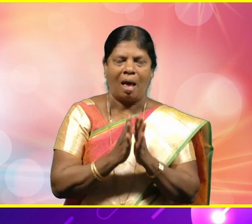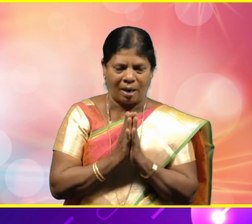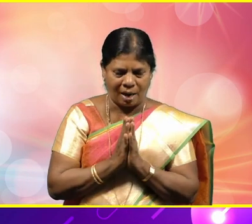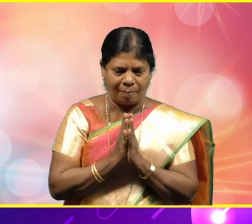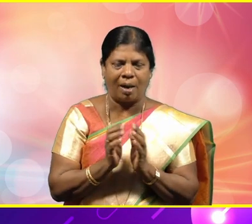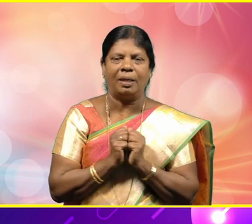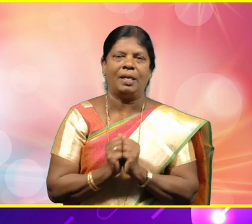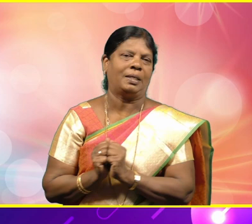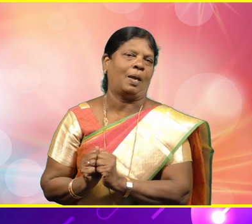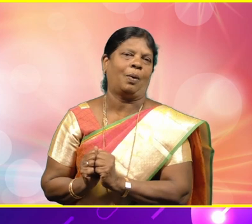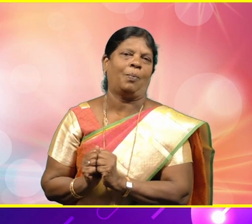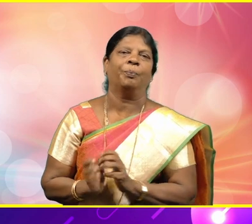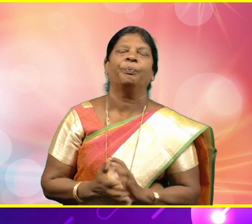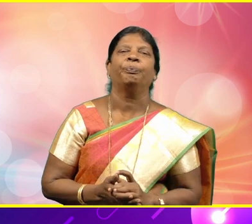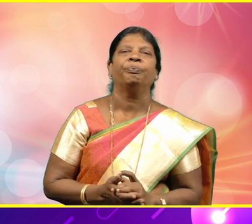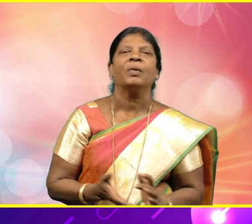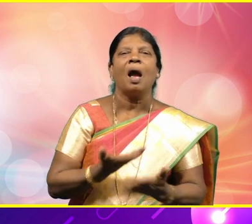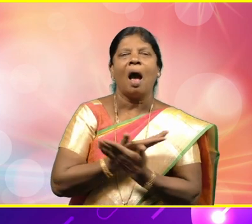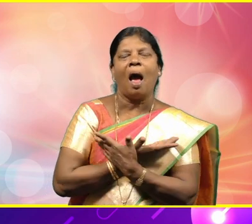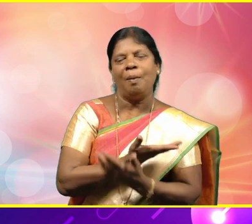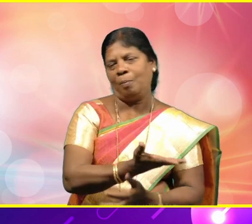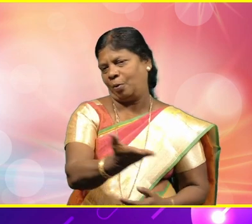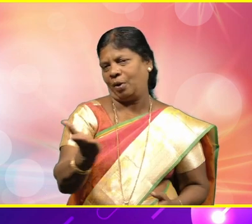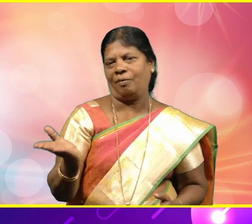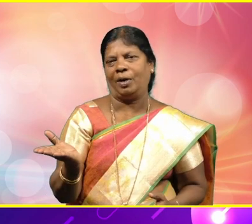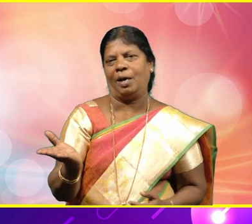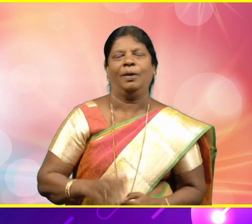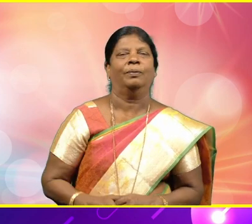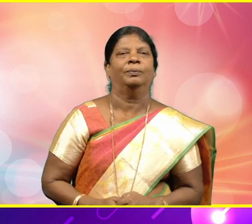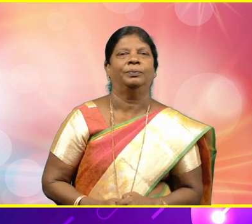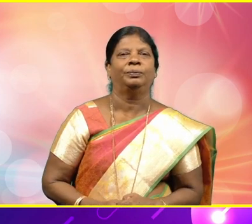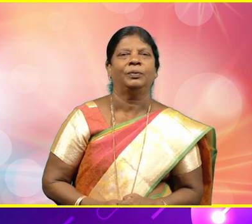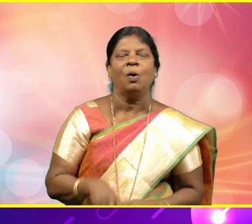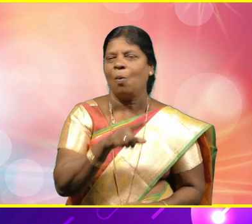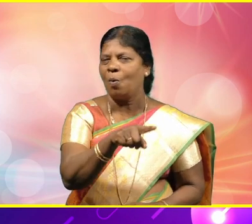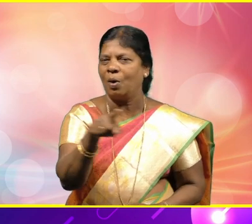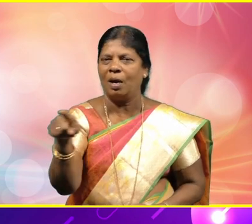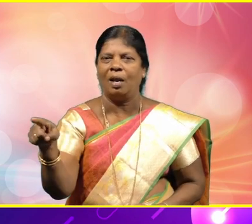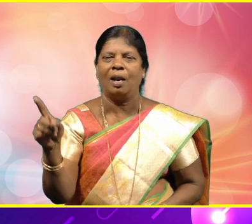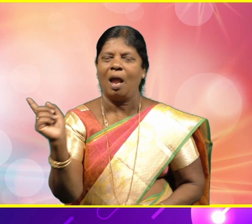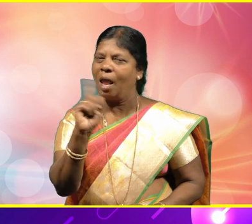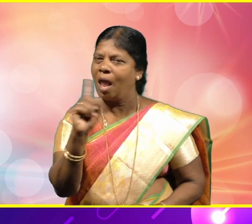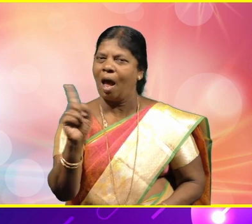விரும்புகிறோம். அதற்காக பிரார்த்தனை செய்கிறோம். அன்புக்கு உரியவர்களே,